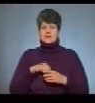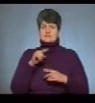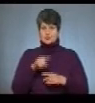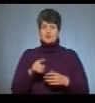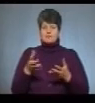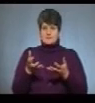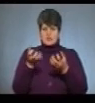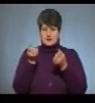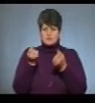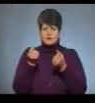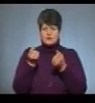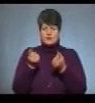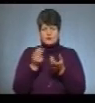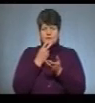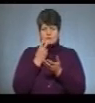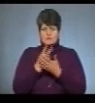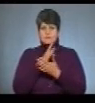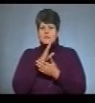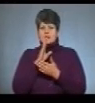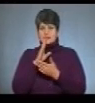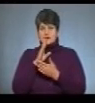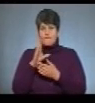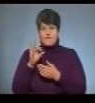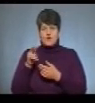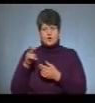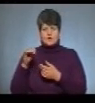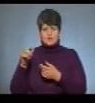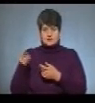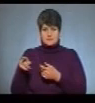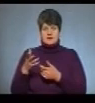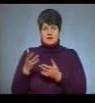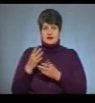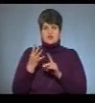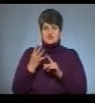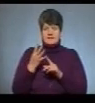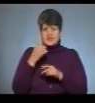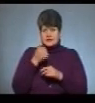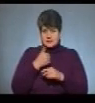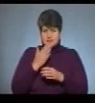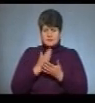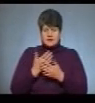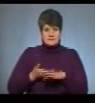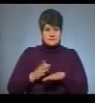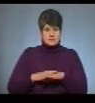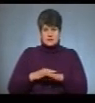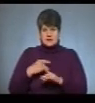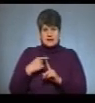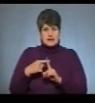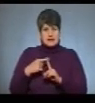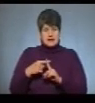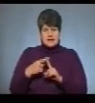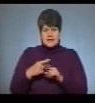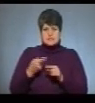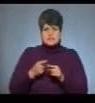яку ви виявили матері Володимира, яка вже отой четвертий рік несе той тяжкий хрест отих